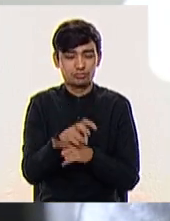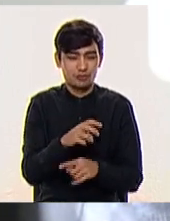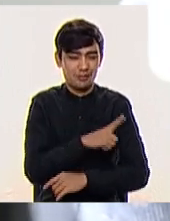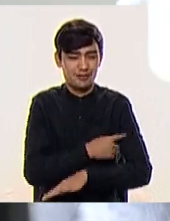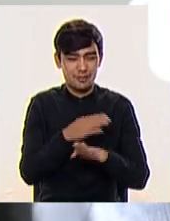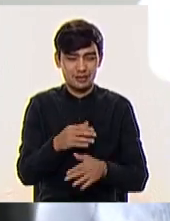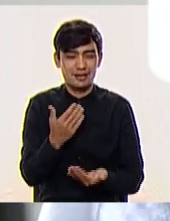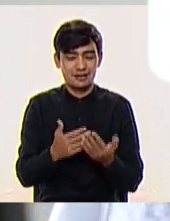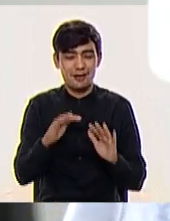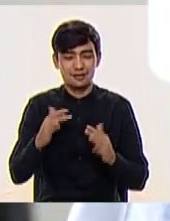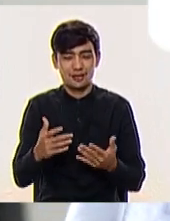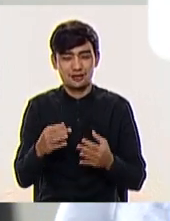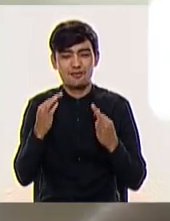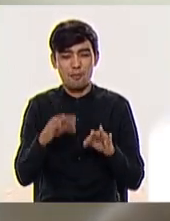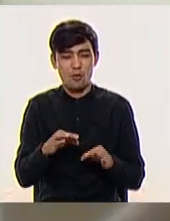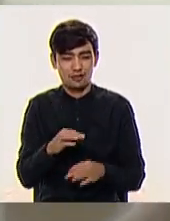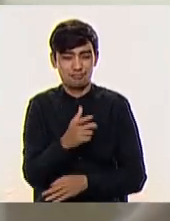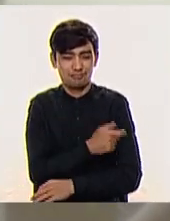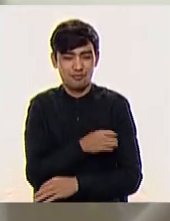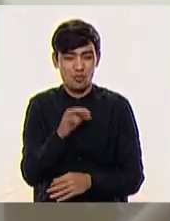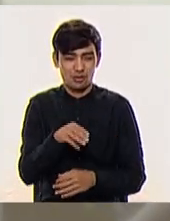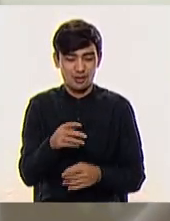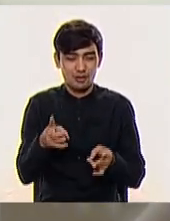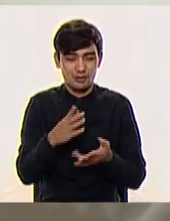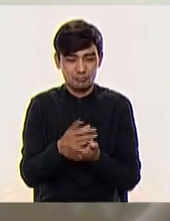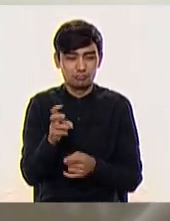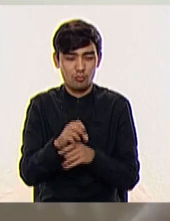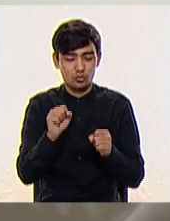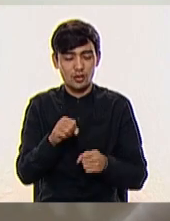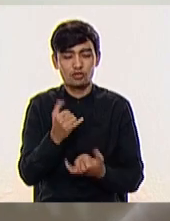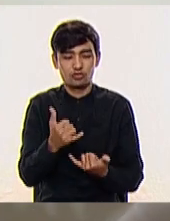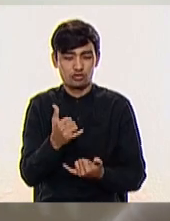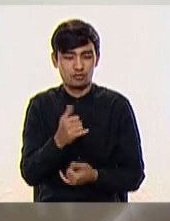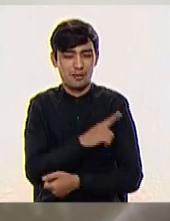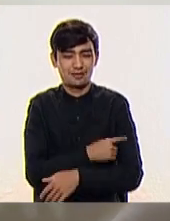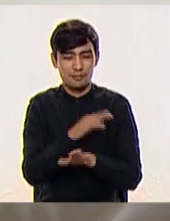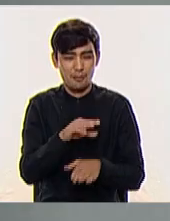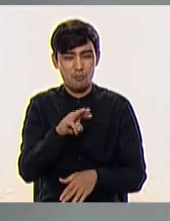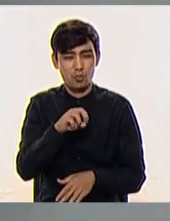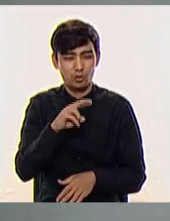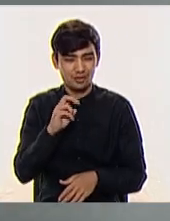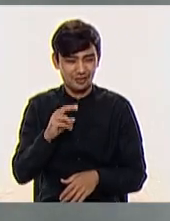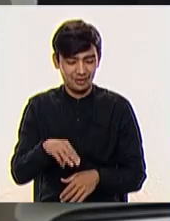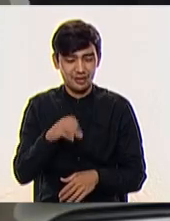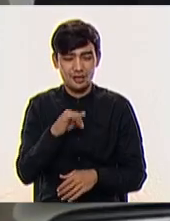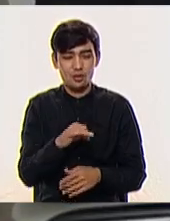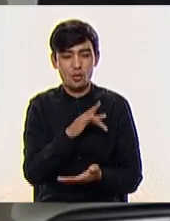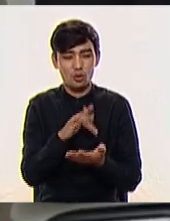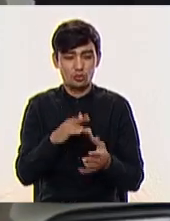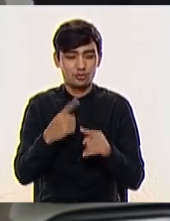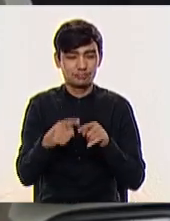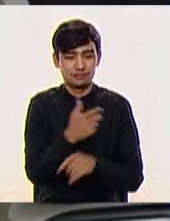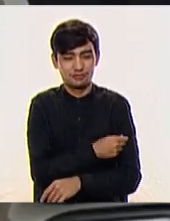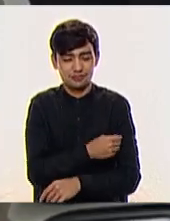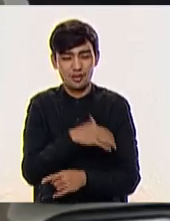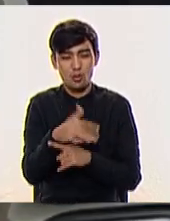медорганизации, если останутся свободные дозы вакцин. Сейчас уколы ставят только в медпунктах. После потепления в городе рассмотрят варианты